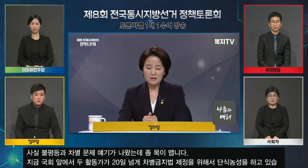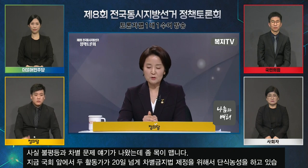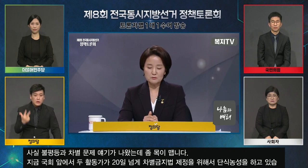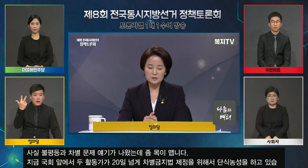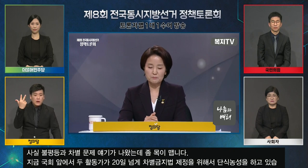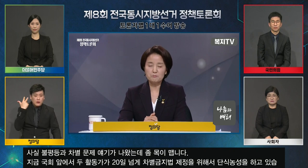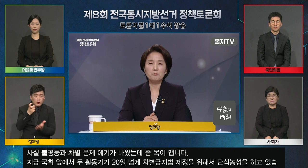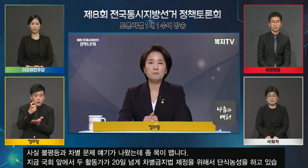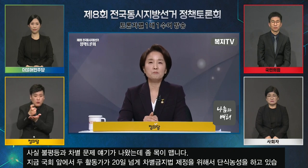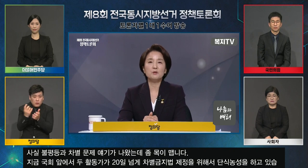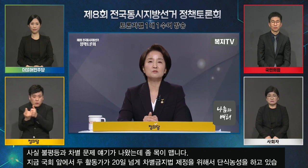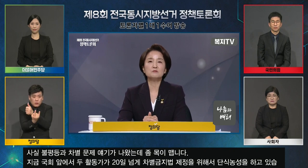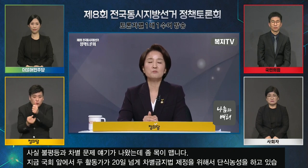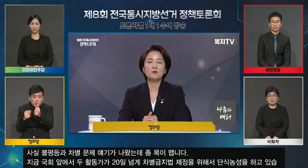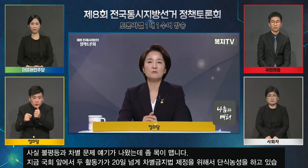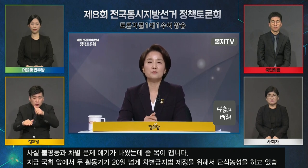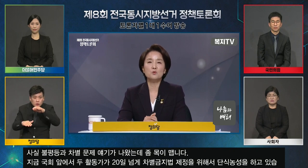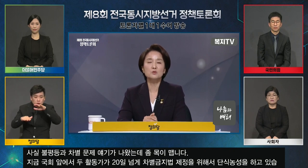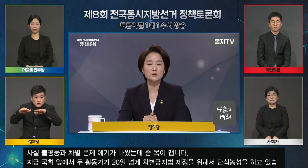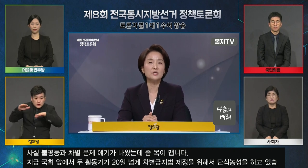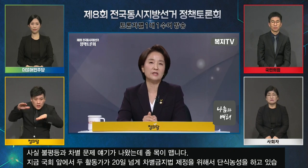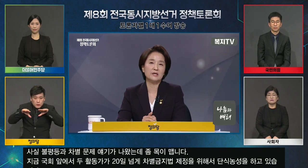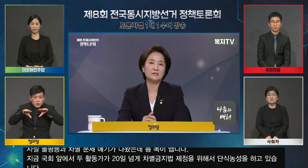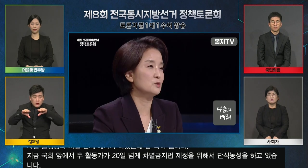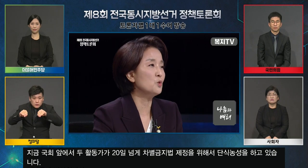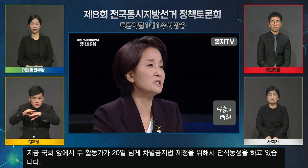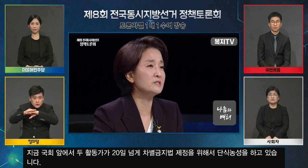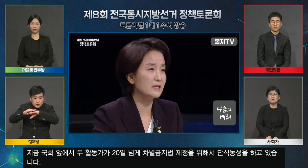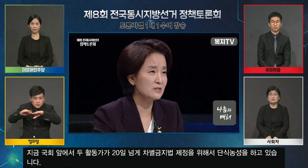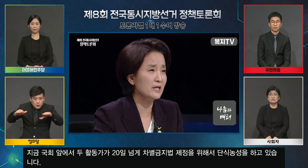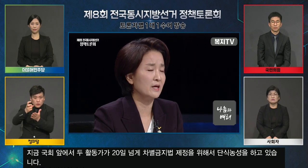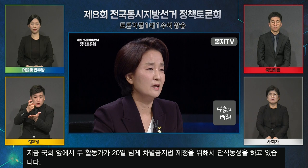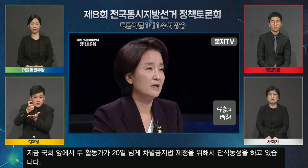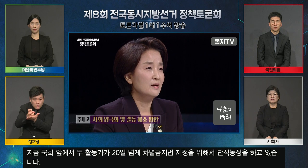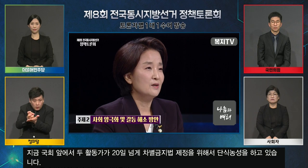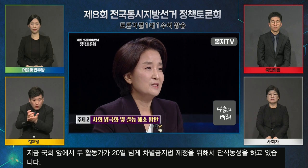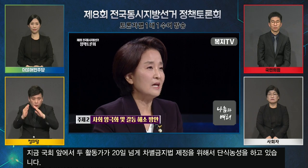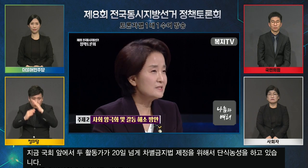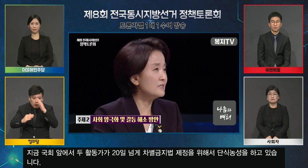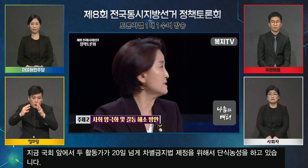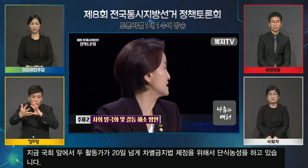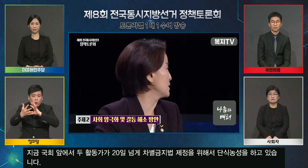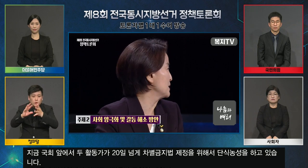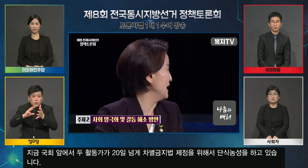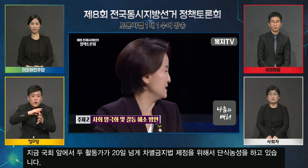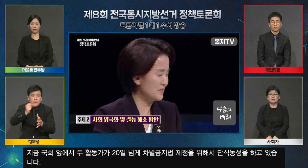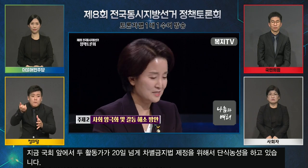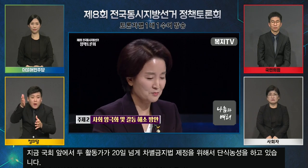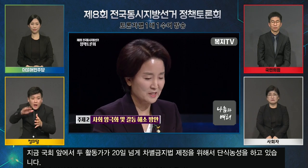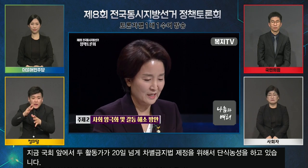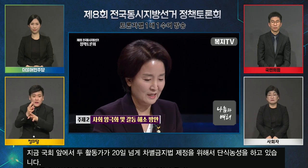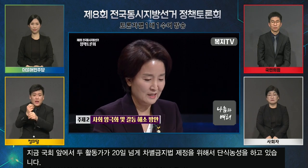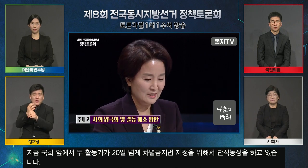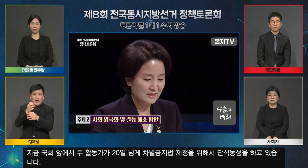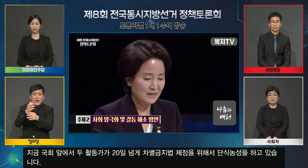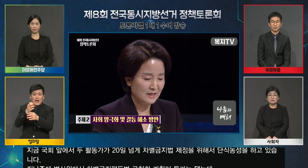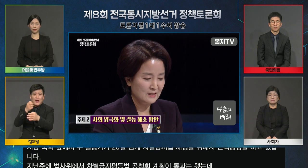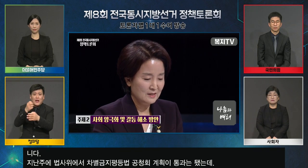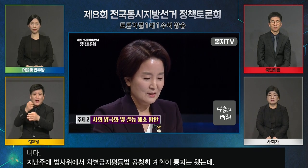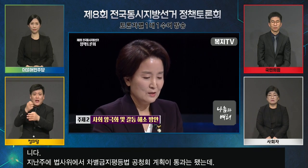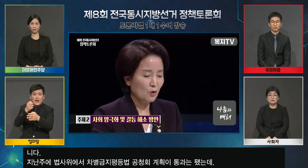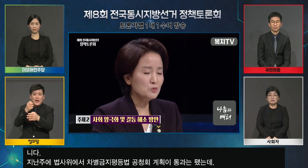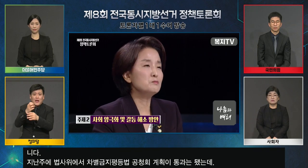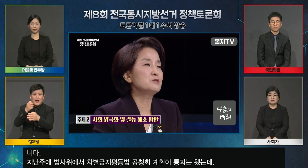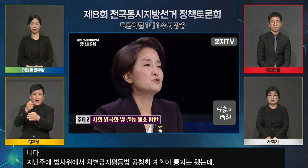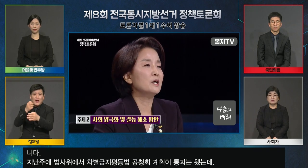차별금지평등법 공청회 계획이 통과는 됐는데 날짜가 지정이 안 돼 있습니다. 네,